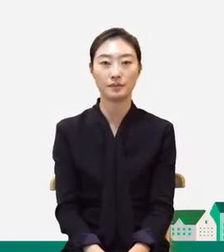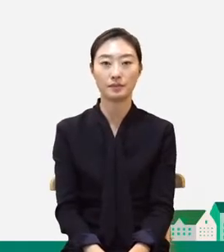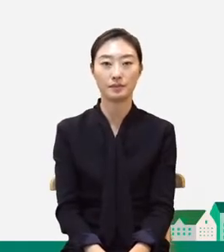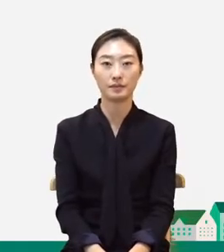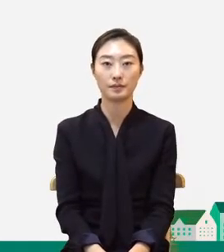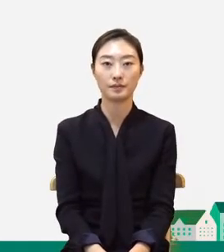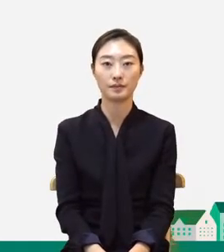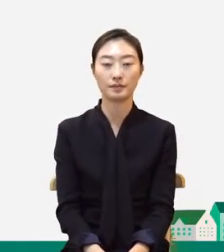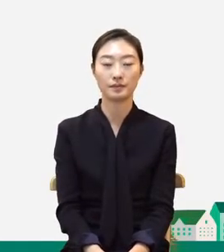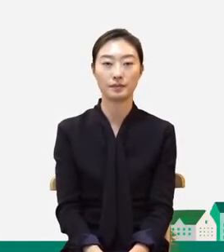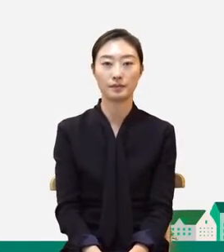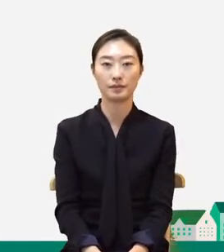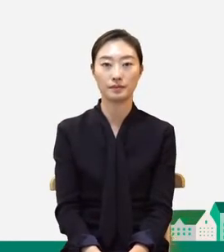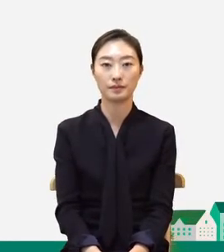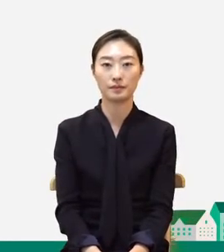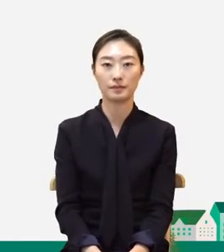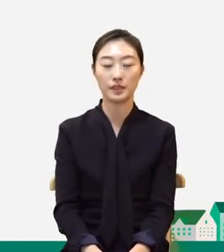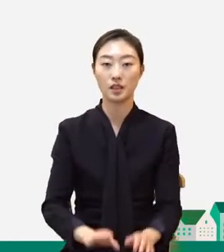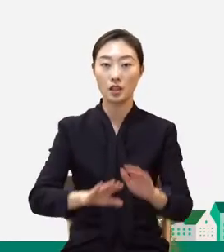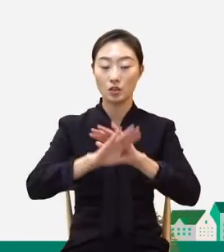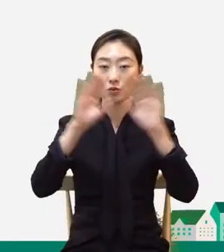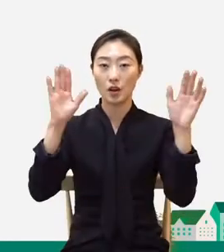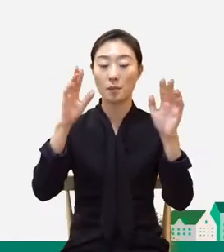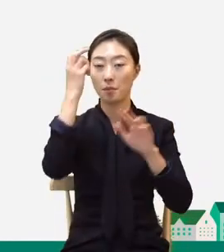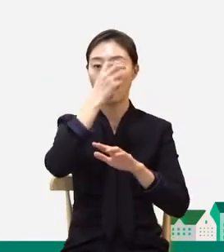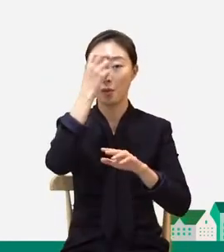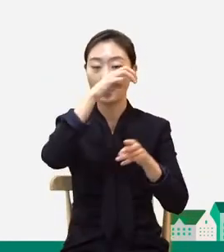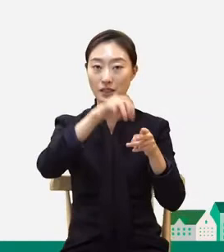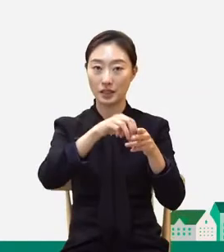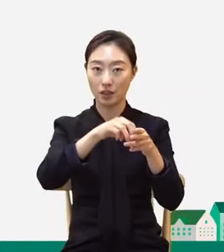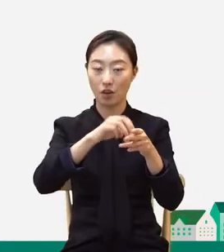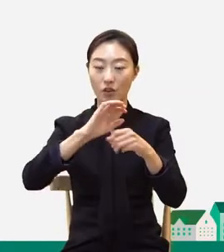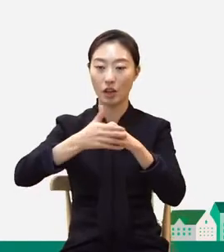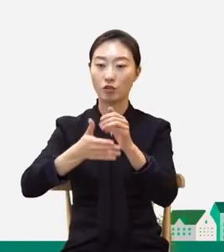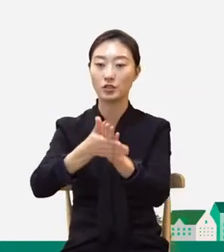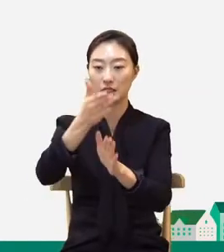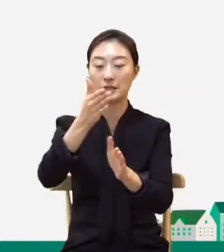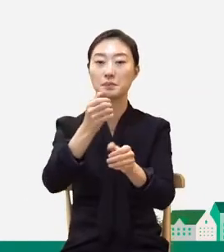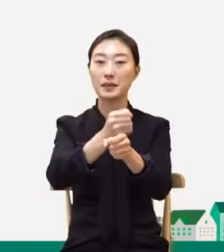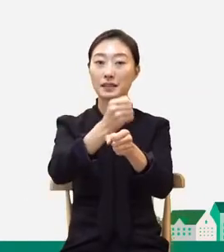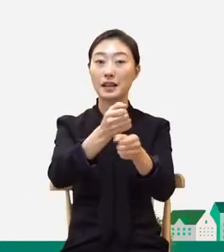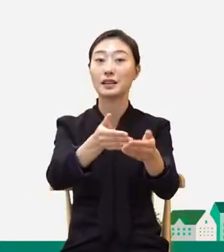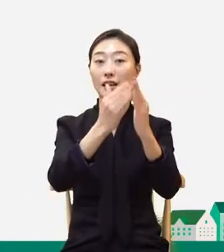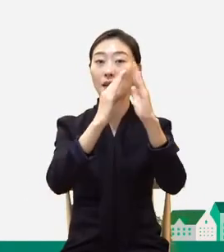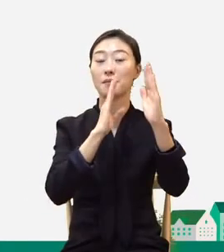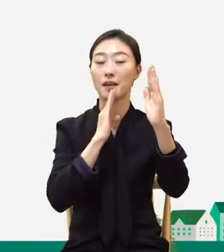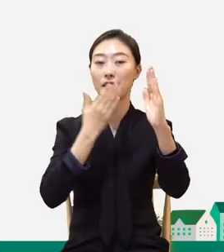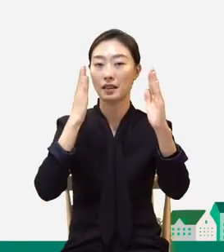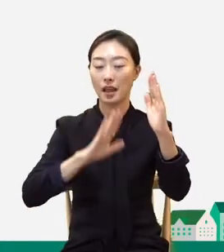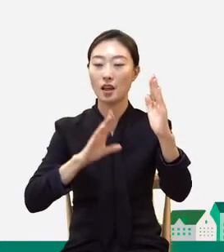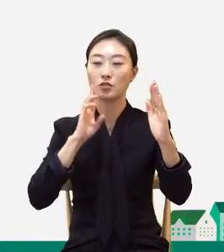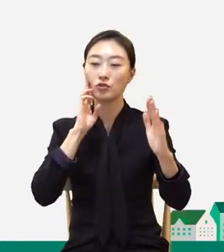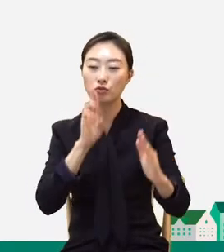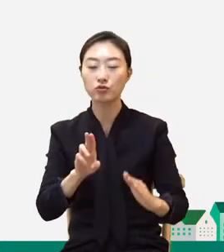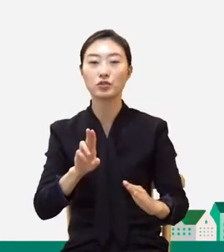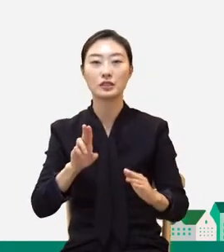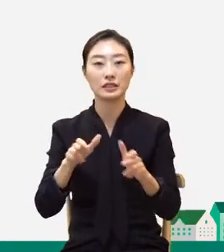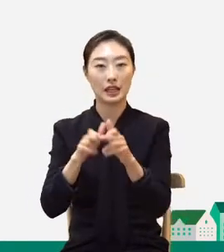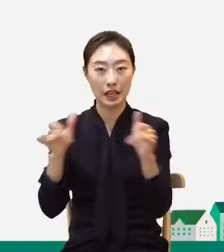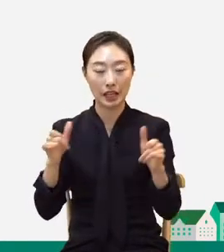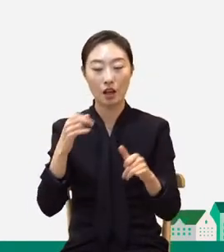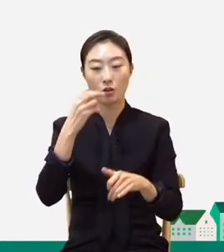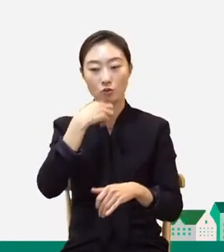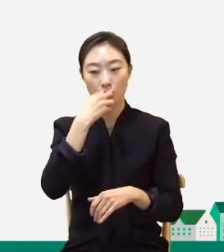네, 그 이제 주간보호센터로 대구시가 이제 사업을 만들었지만 중증이고 중복인